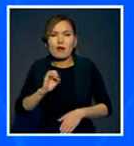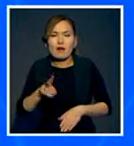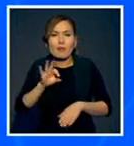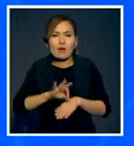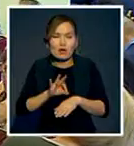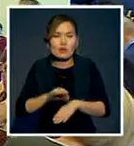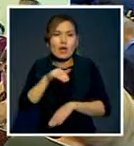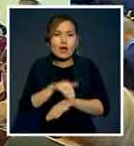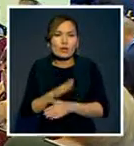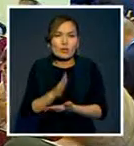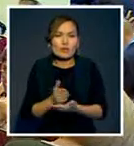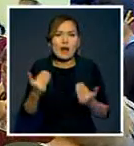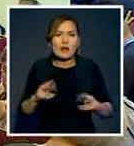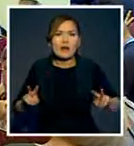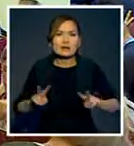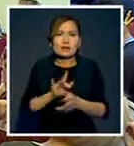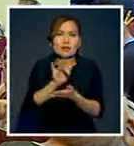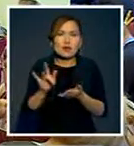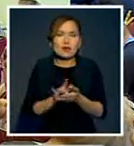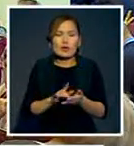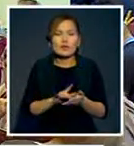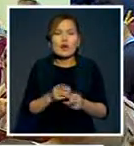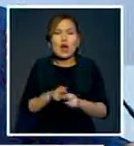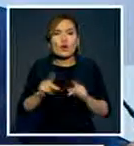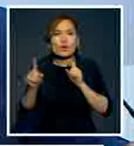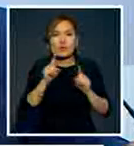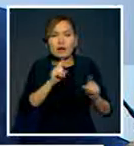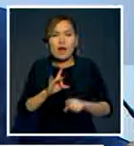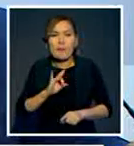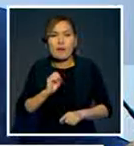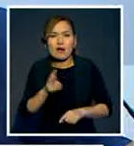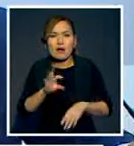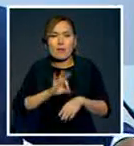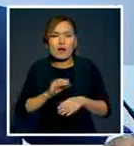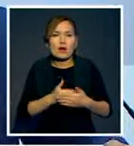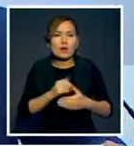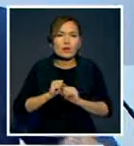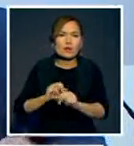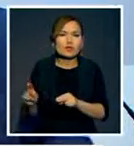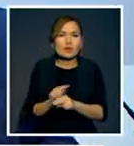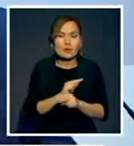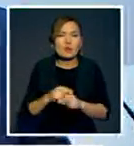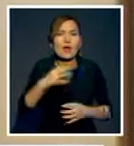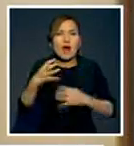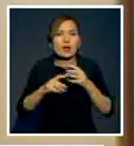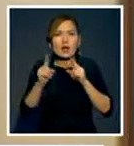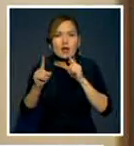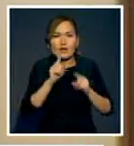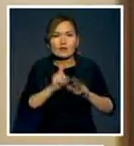анықталды. Ол туралы бүгін Астанада басталған қатерлі ісікті анықтау мен емдеудегі заманауи тәсілдер атты халықаралық конференцияда